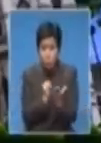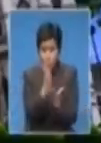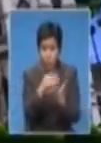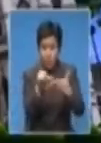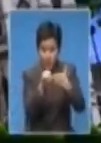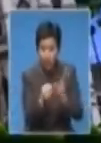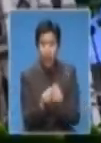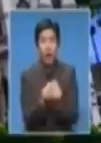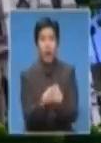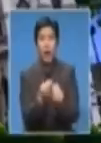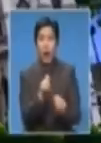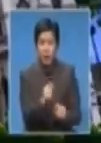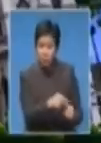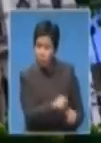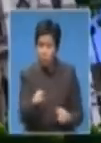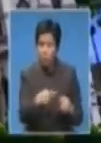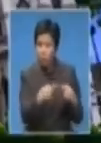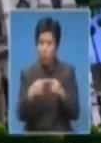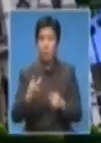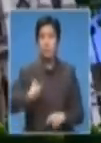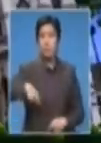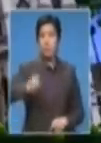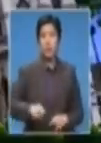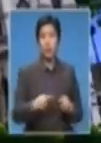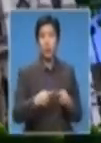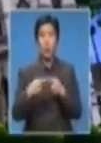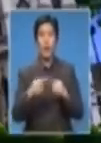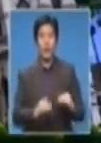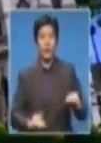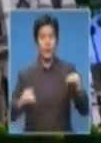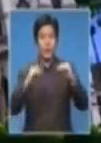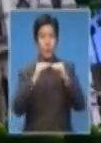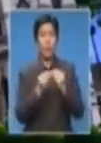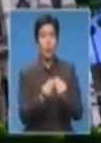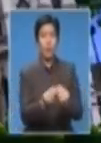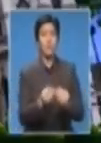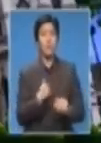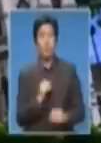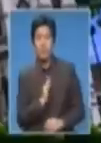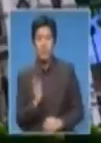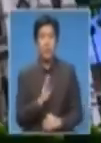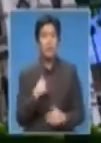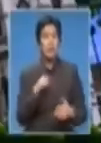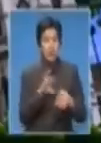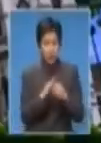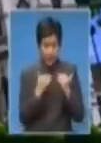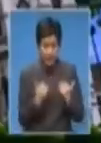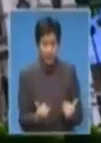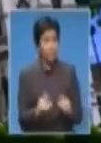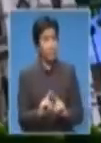ำเข้าสู่กระบวนการยุติธรรมนะให้ไปต่อสู้กันอย่างเป็นธรรมนะครับไม่สอดคล้องกับสถานการณ์ในปัจ